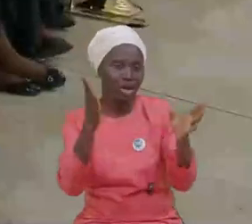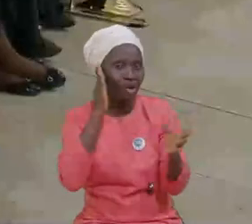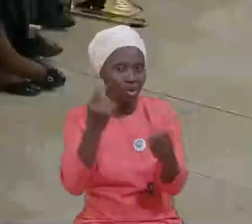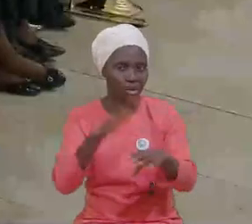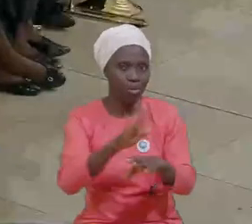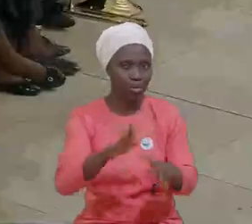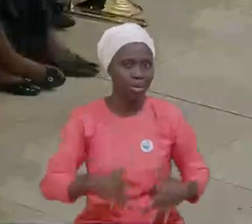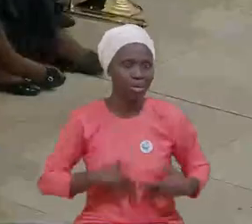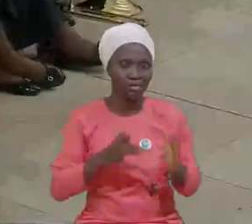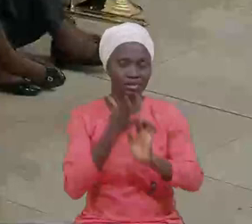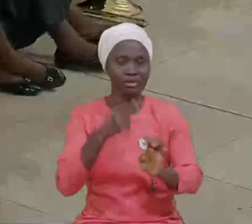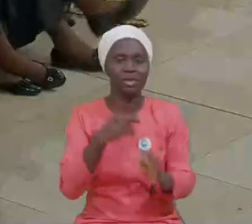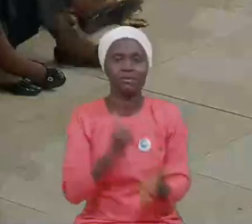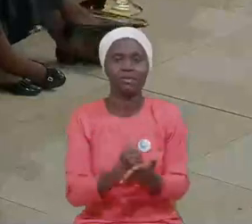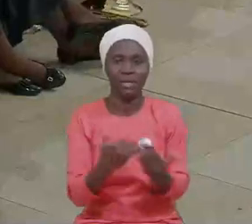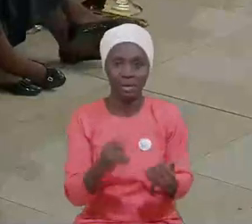vie.